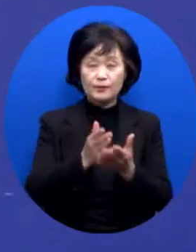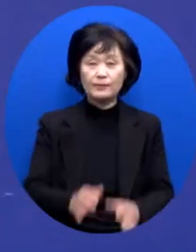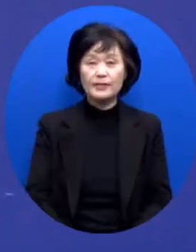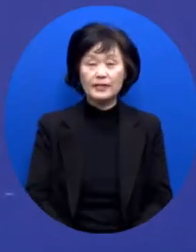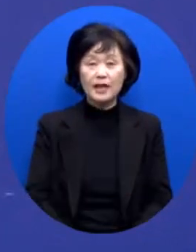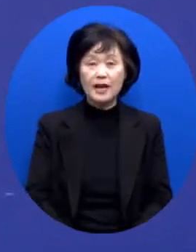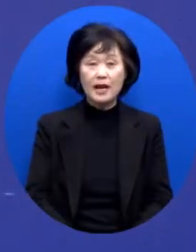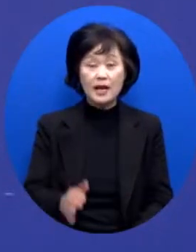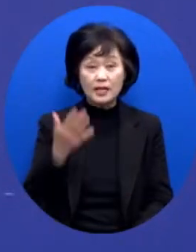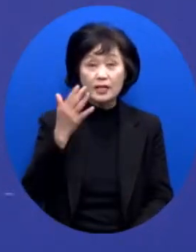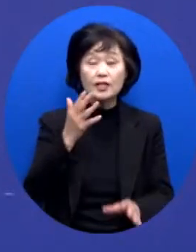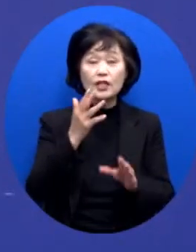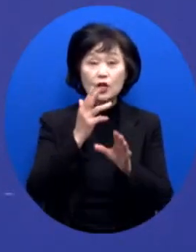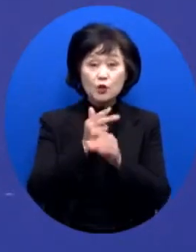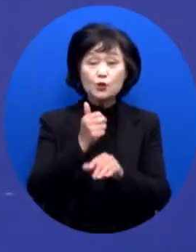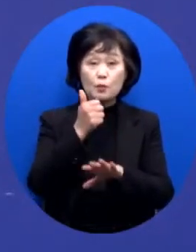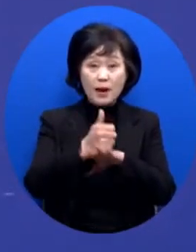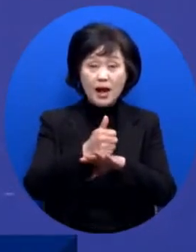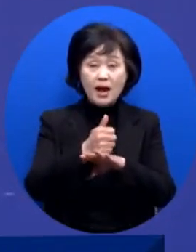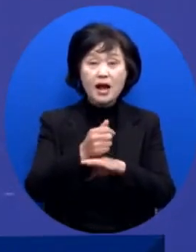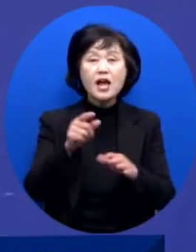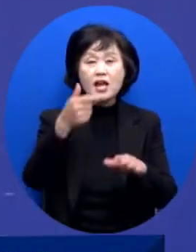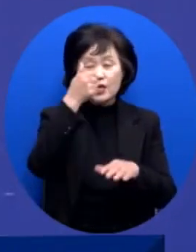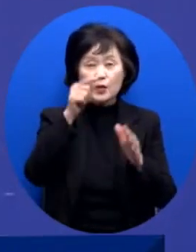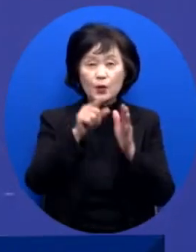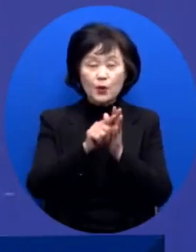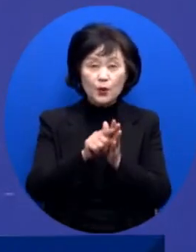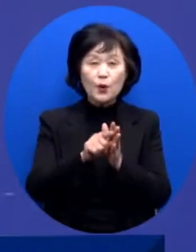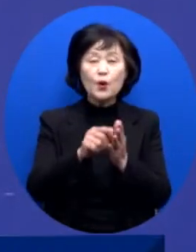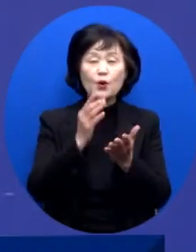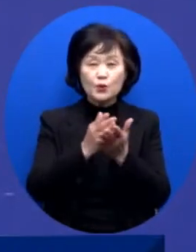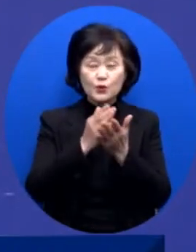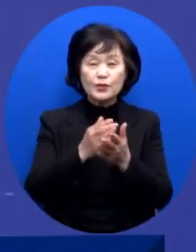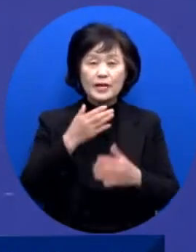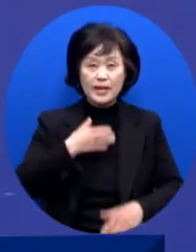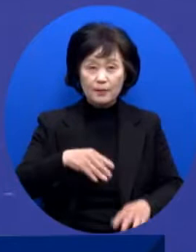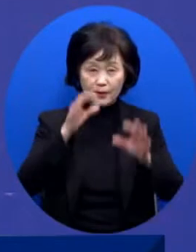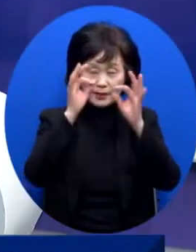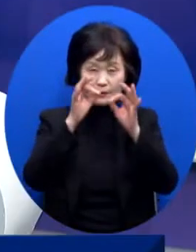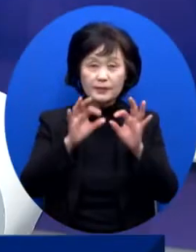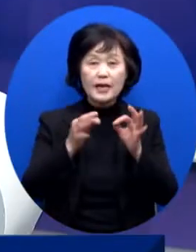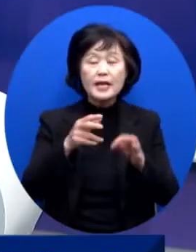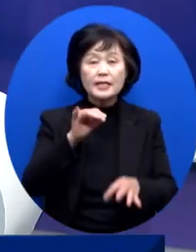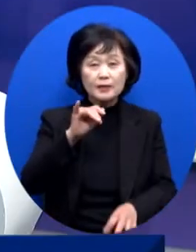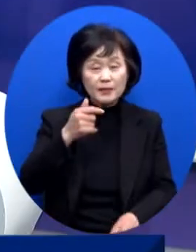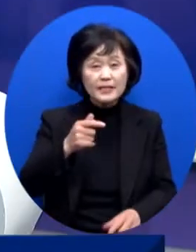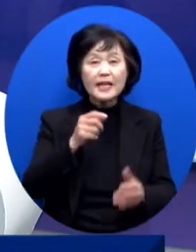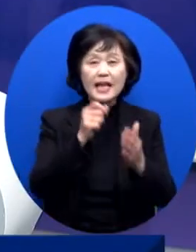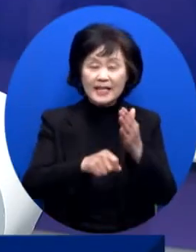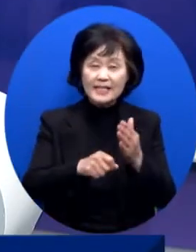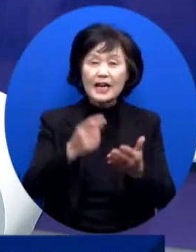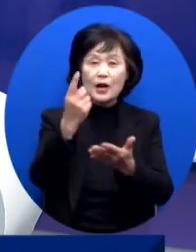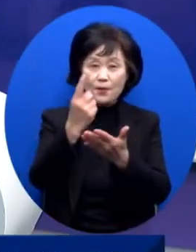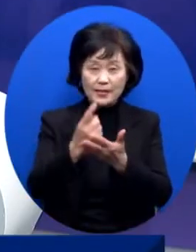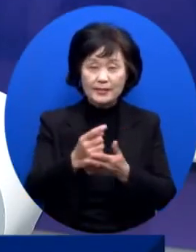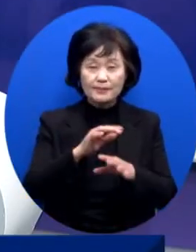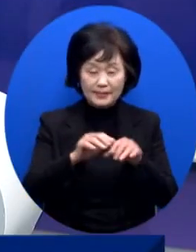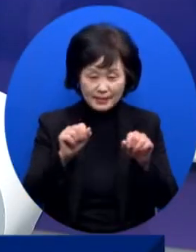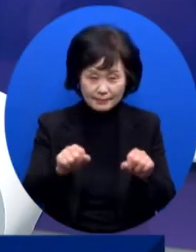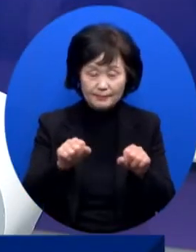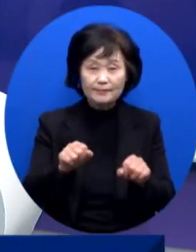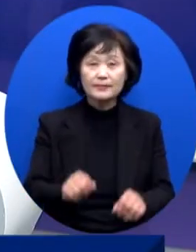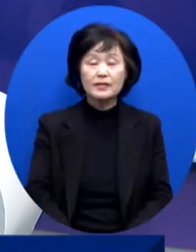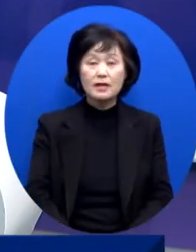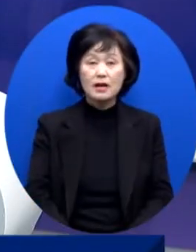지난 주말 기독교 게 이슈 살펴보겠습니다 스튜디오에 김인혜 기자 나와 있습니다 어서 오십시오 그러니까 역대 최대규모